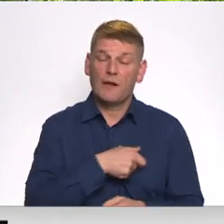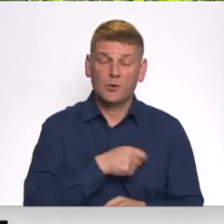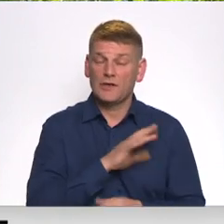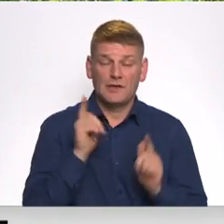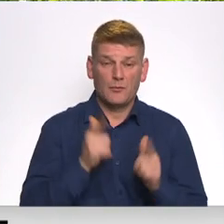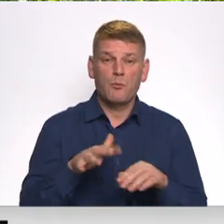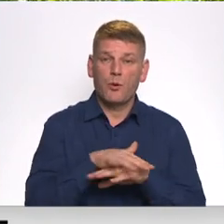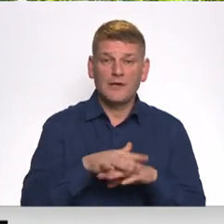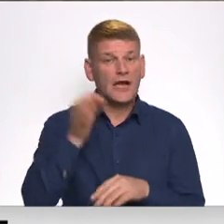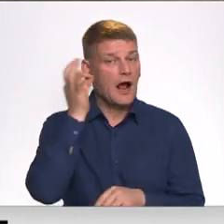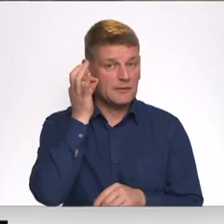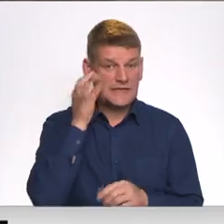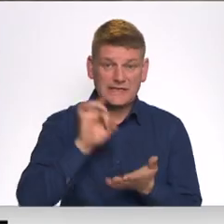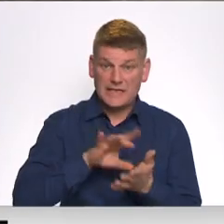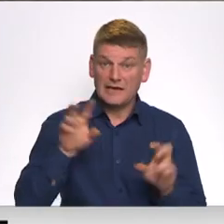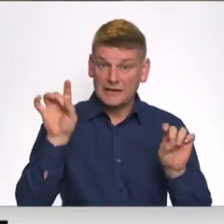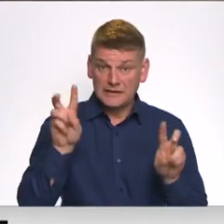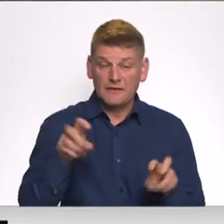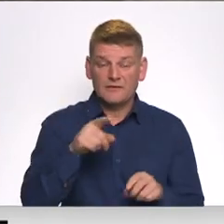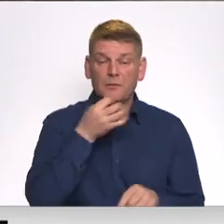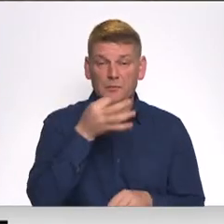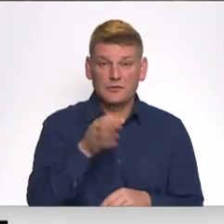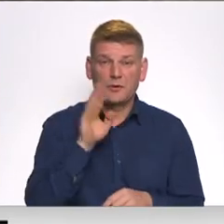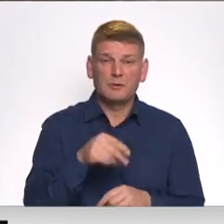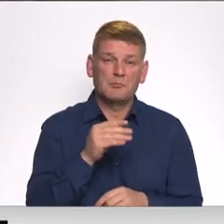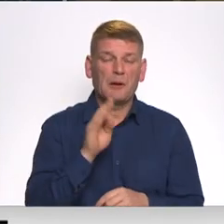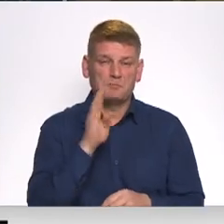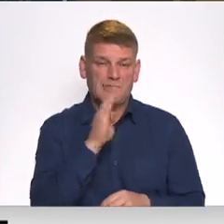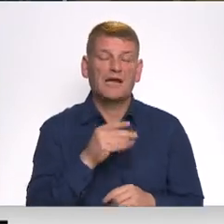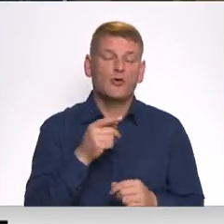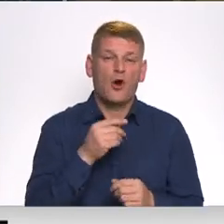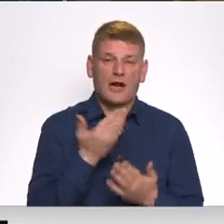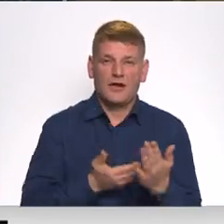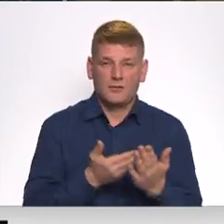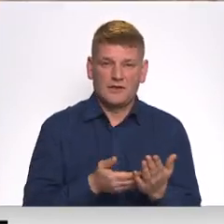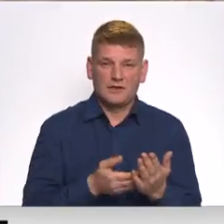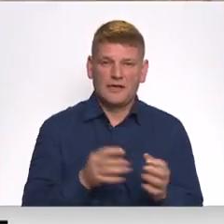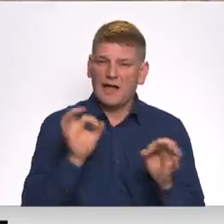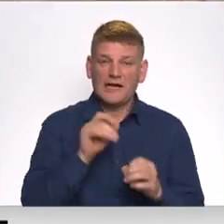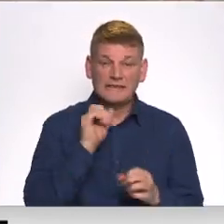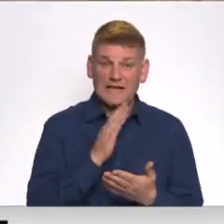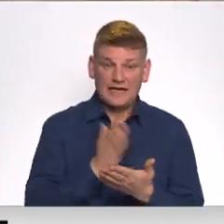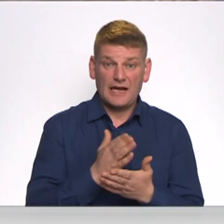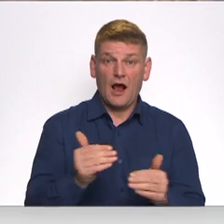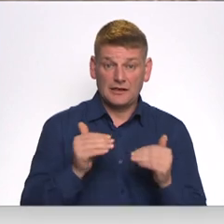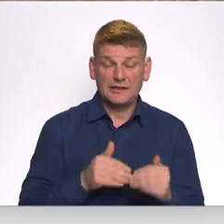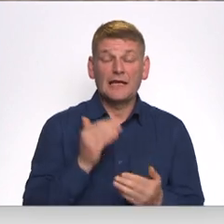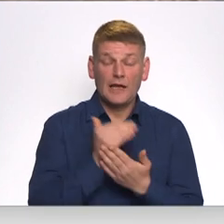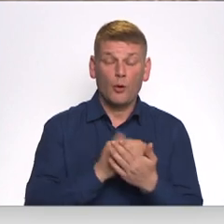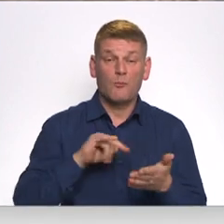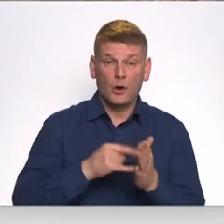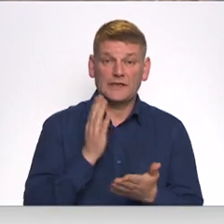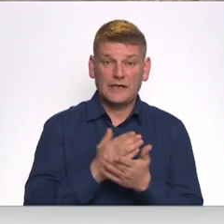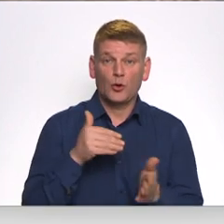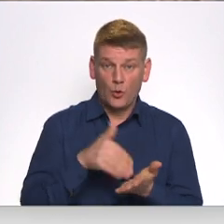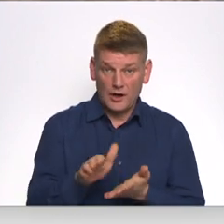nepiekrīt publiskās atmiņas centrs, viņu pausto saucot par pseido argumentiem. Šeit nekas netika atlikts, likumprojekts tika noraidīts.